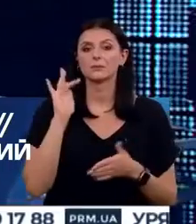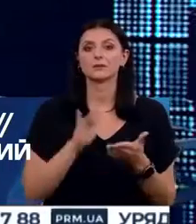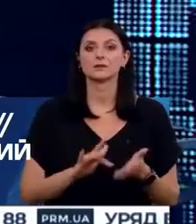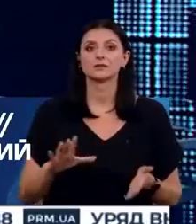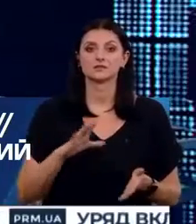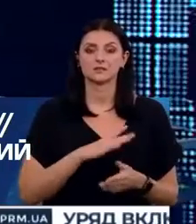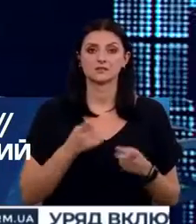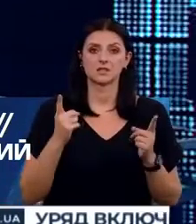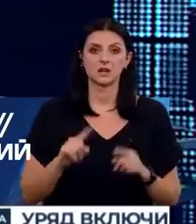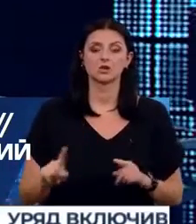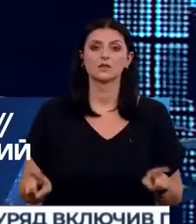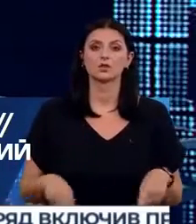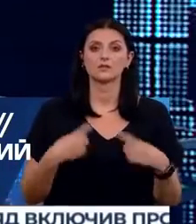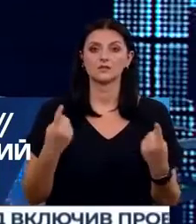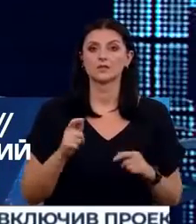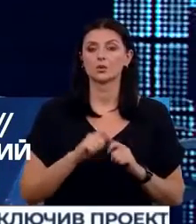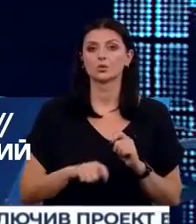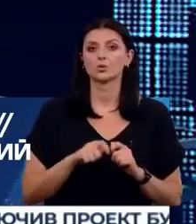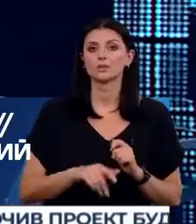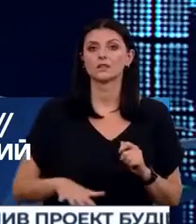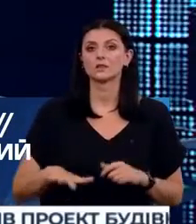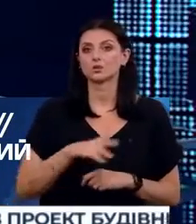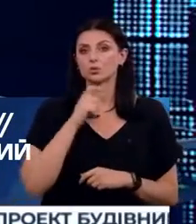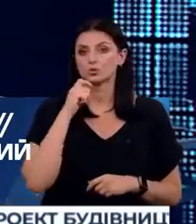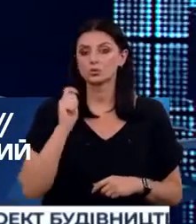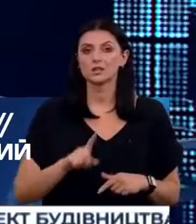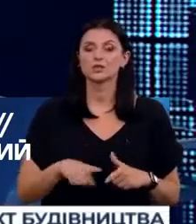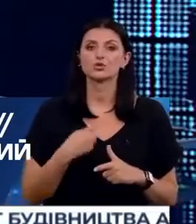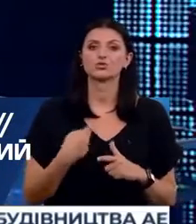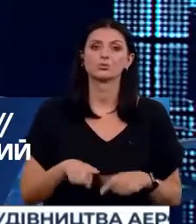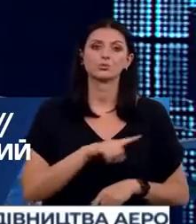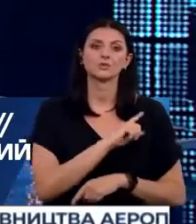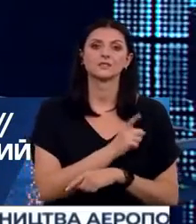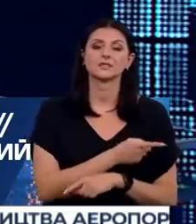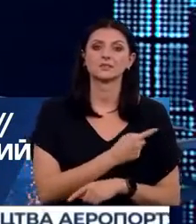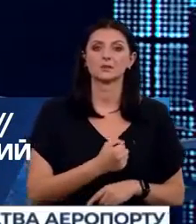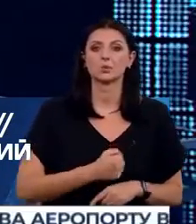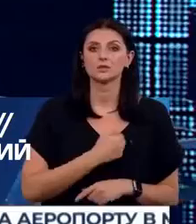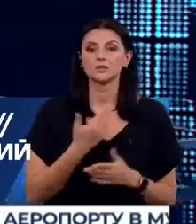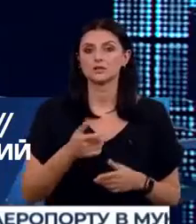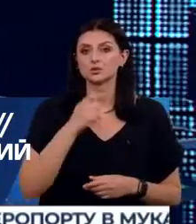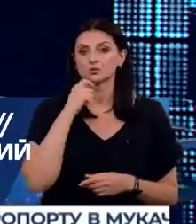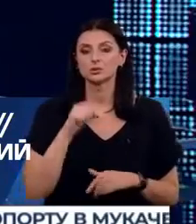реально відновити контроль над територією України, чи там посилювати боєздатність